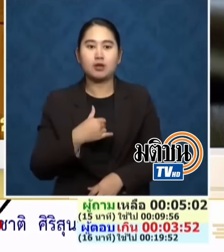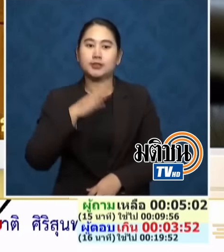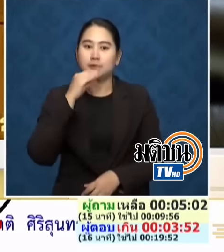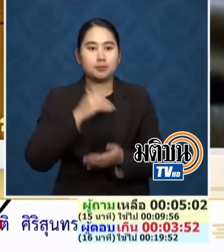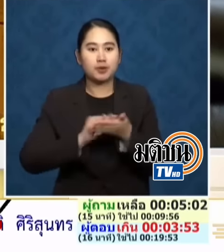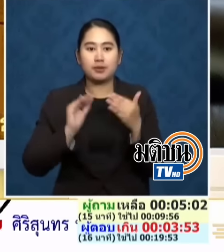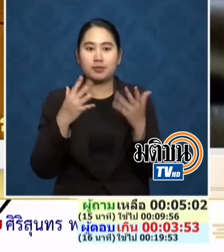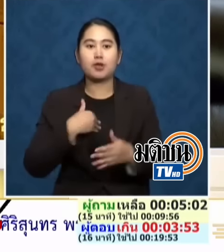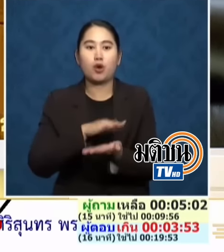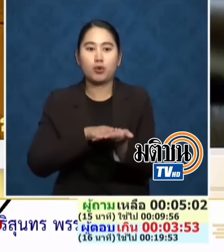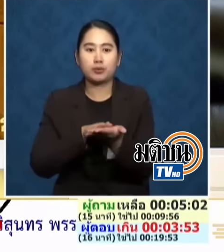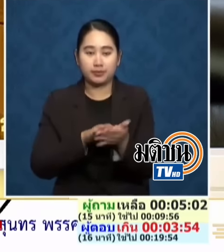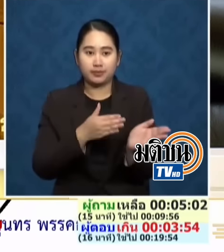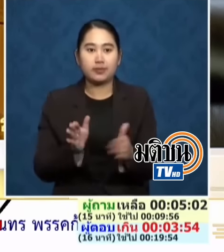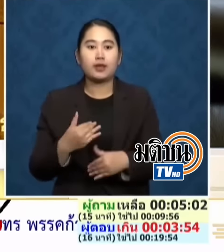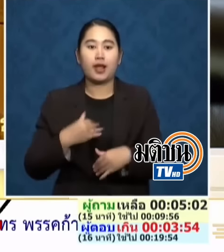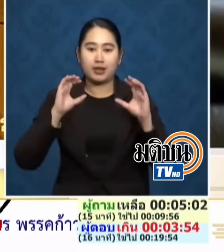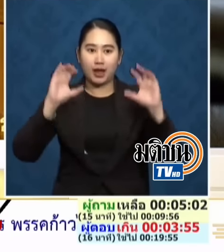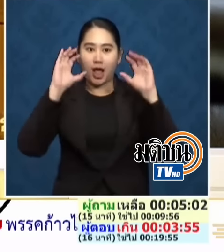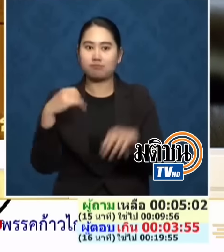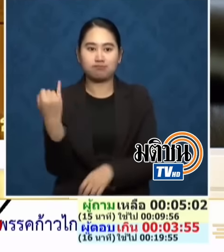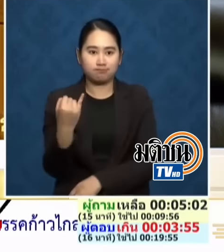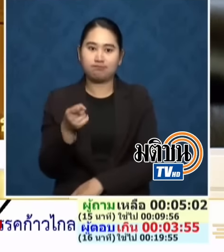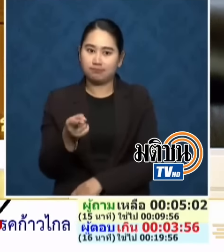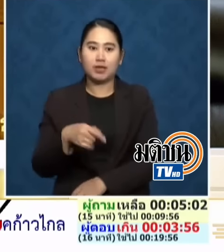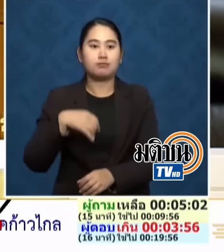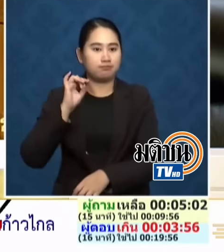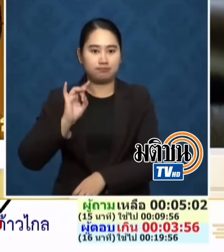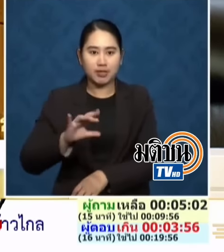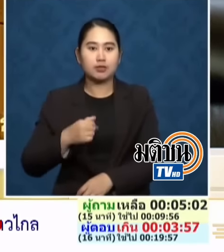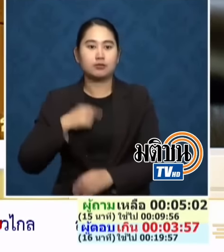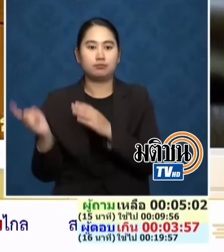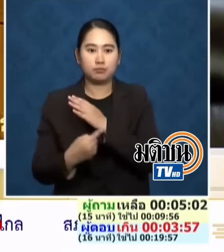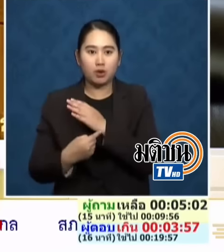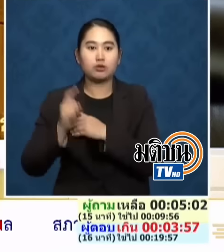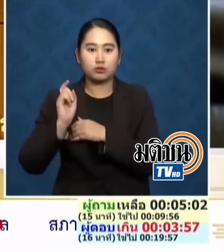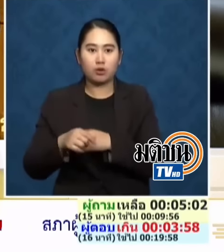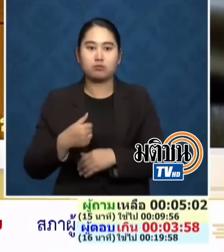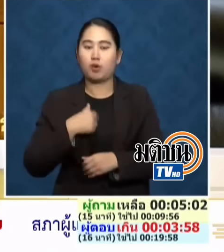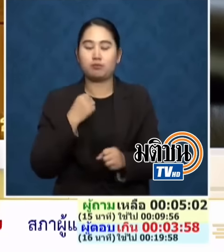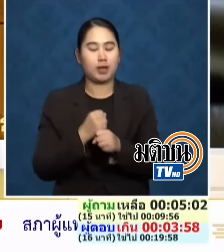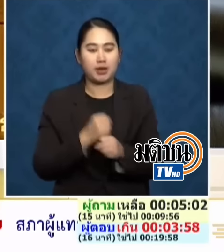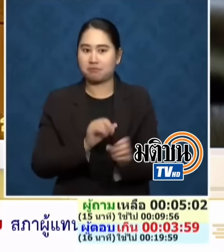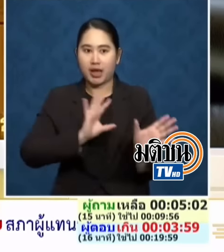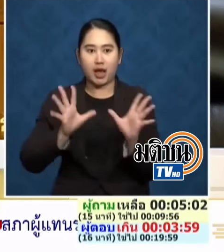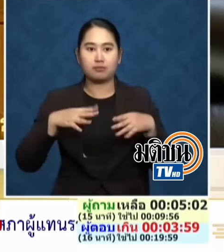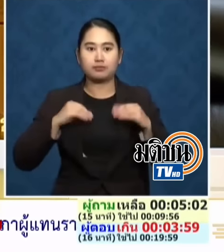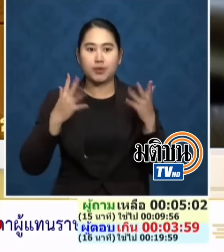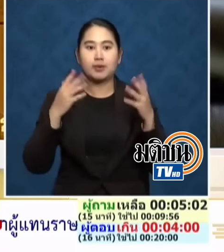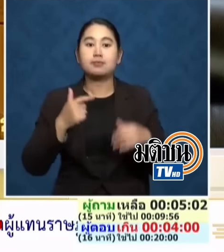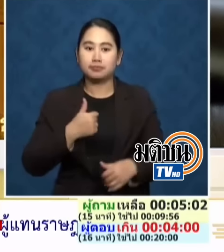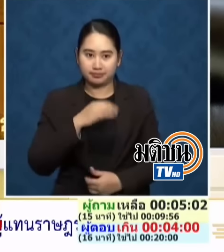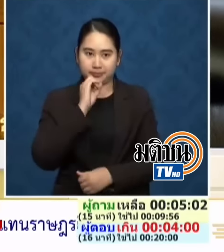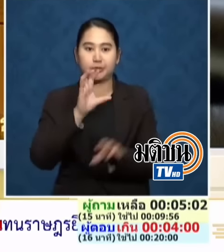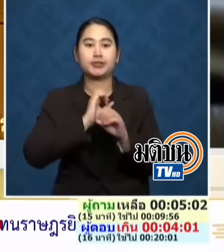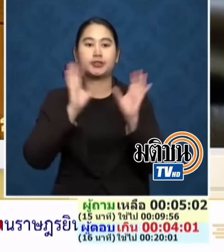โทษคร ไม่ทราฝอัั้คาอการทชวยช่วยอย่เงี้ยต้องถูกลงโทษท ในยุคผมไม่มีผมยืน